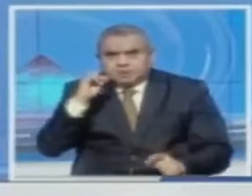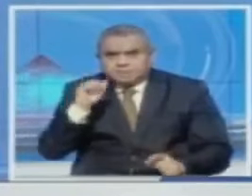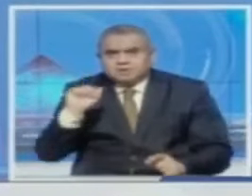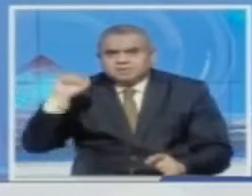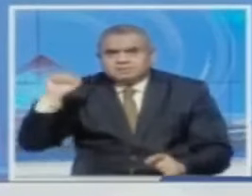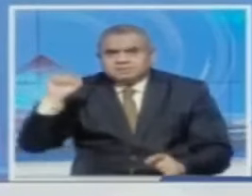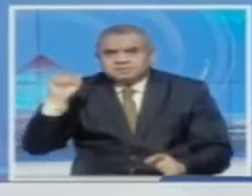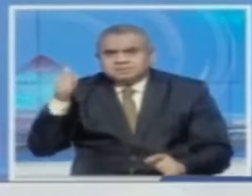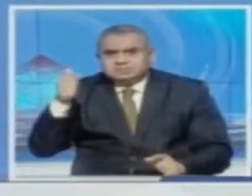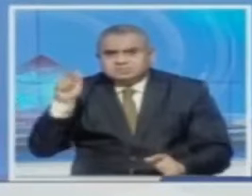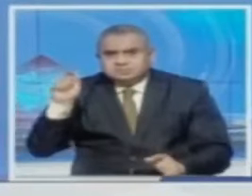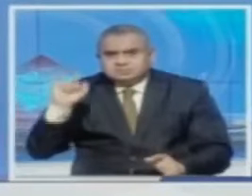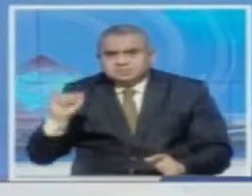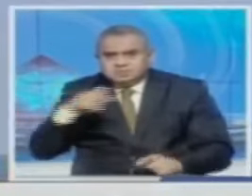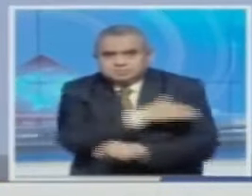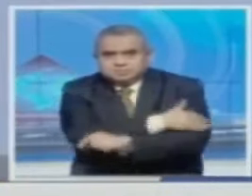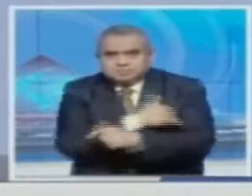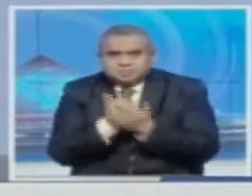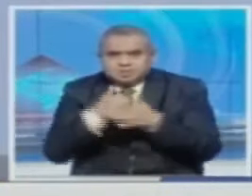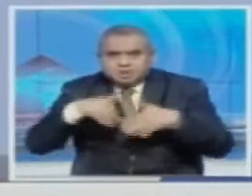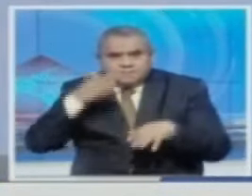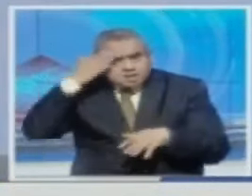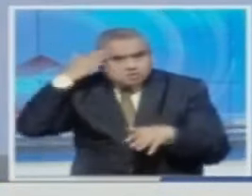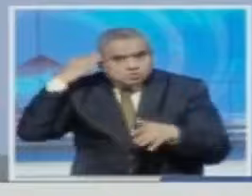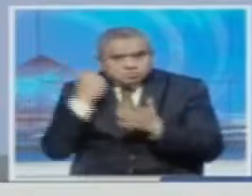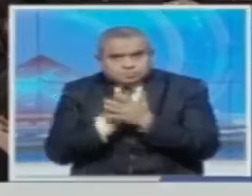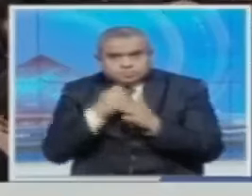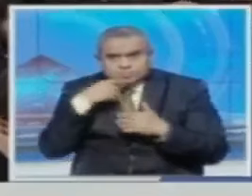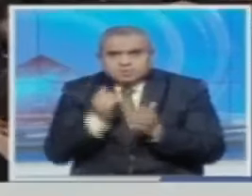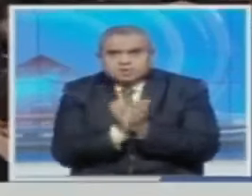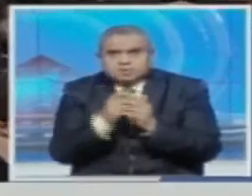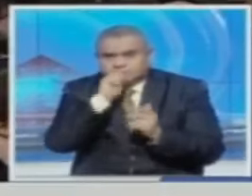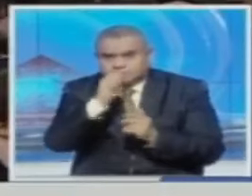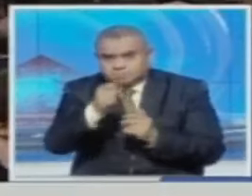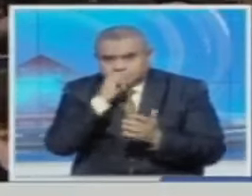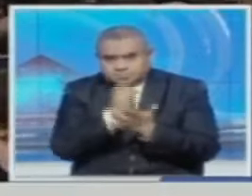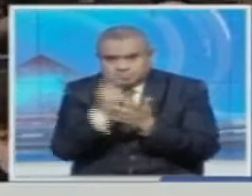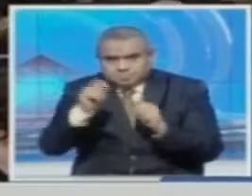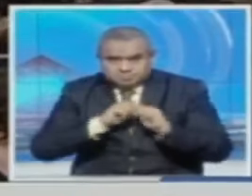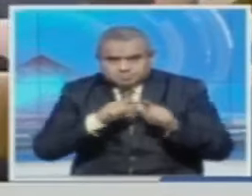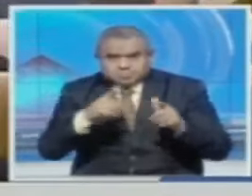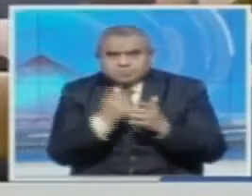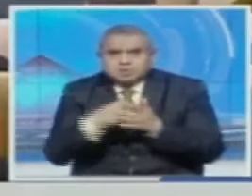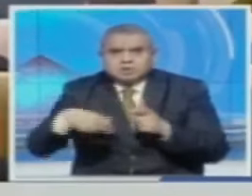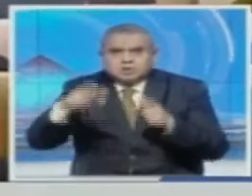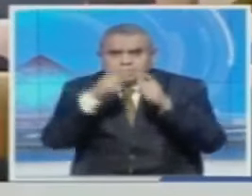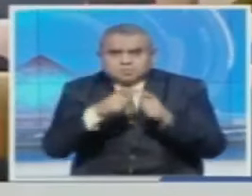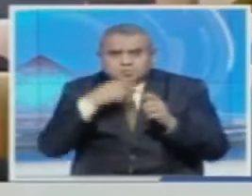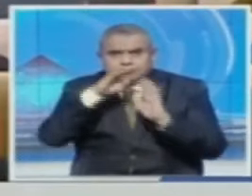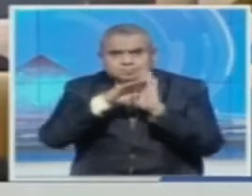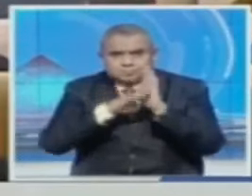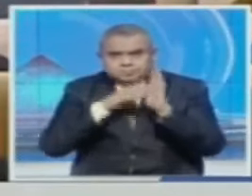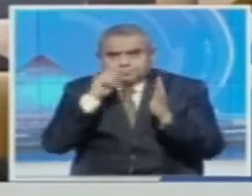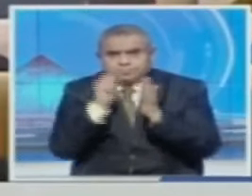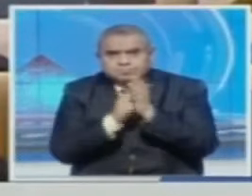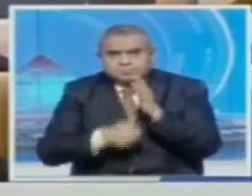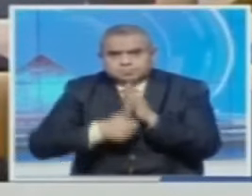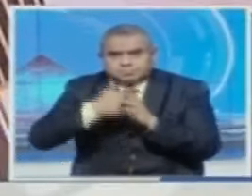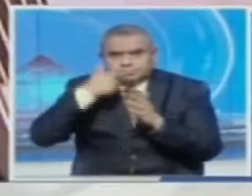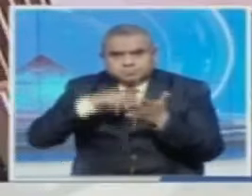مجلس الشيوخ عن حزب مستقبل الوطن لمراسل أخبار مصر بأن الجلسة توافقت على بعض التعديلات الضرورية